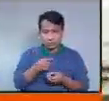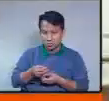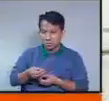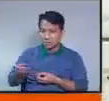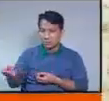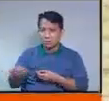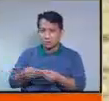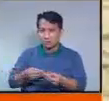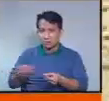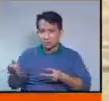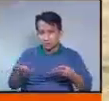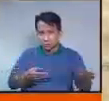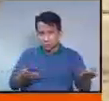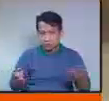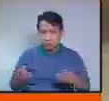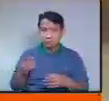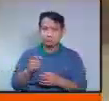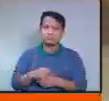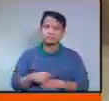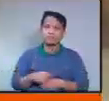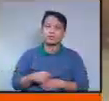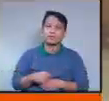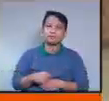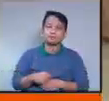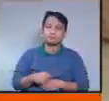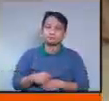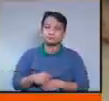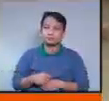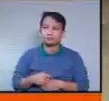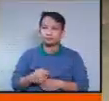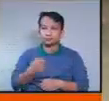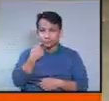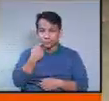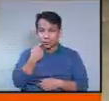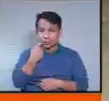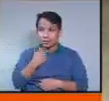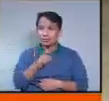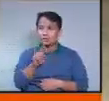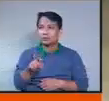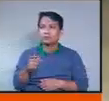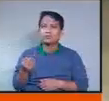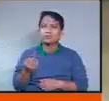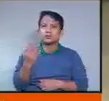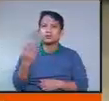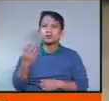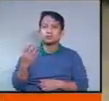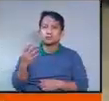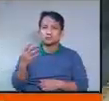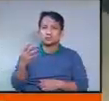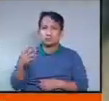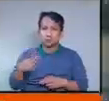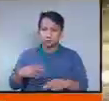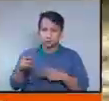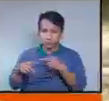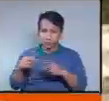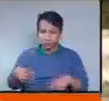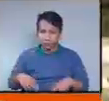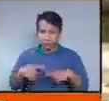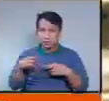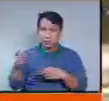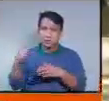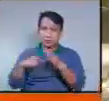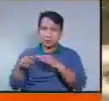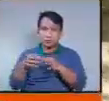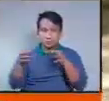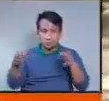ng mga donasyon doon sa mga apektado. And kanina na-interview din natin yung ilan sa mga apektado mga residente sa evacuation